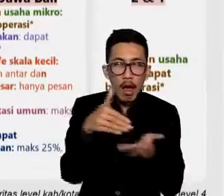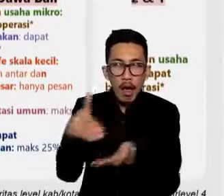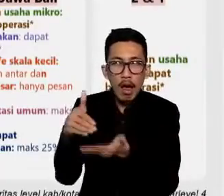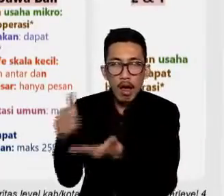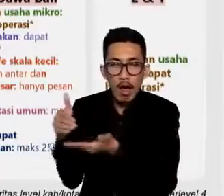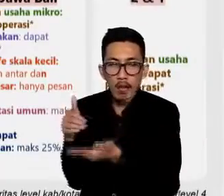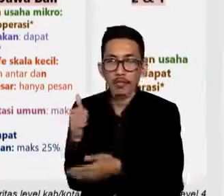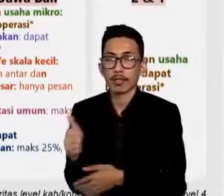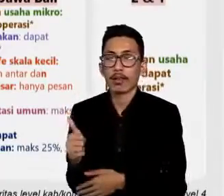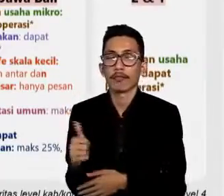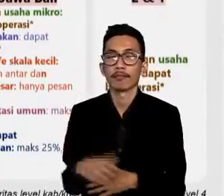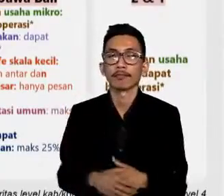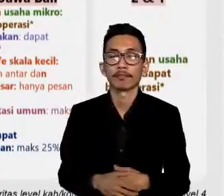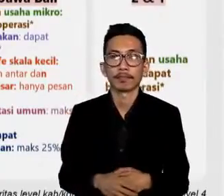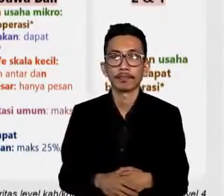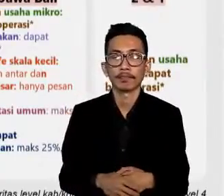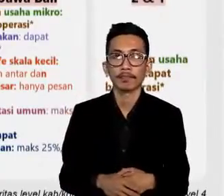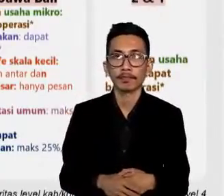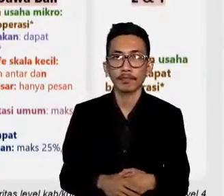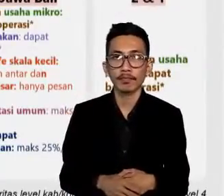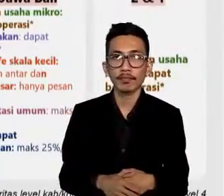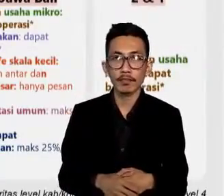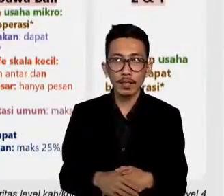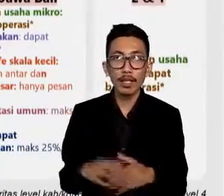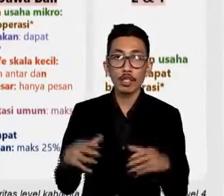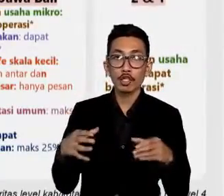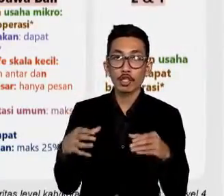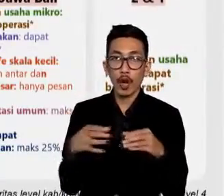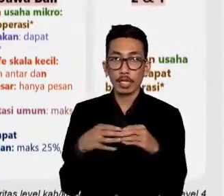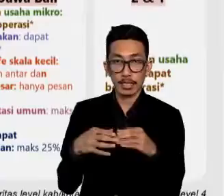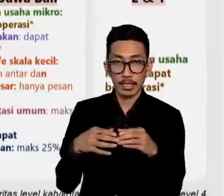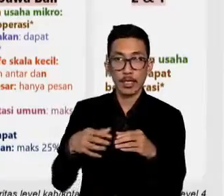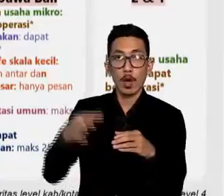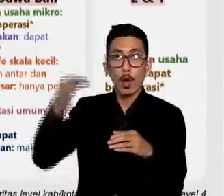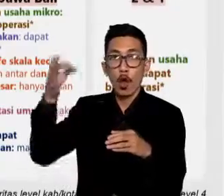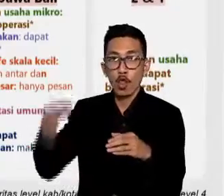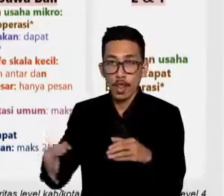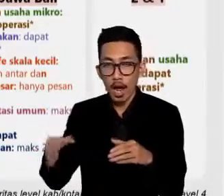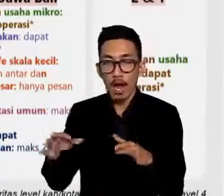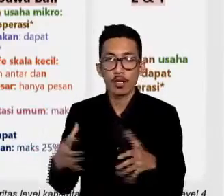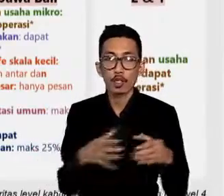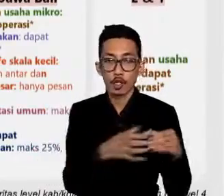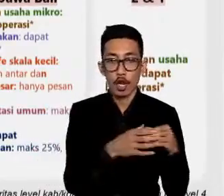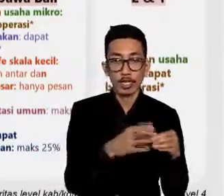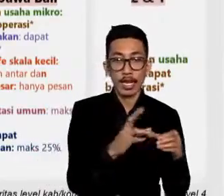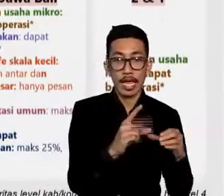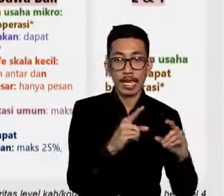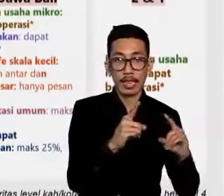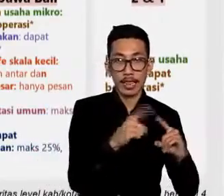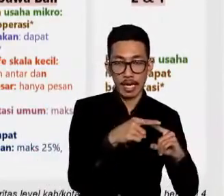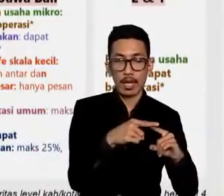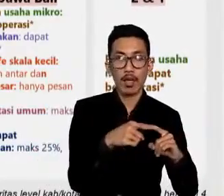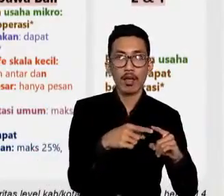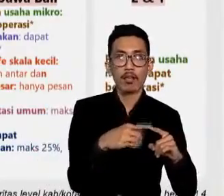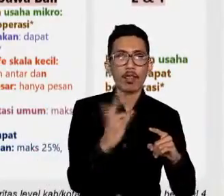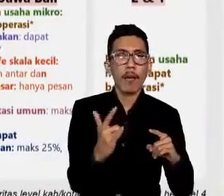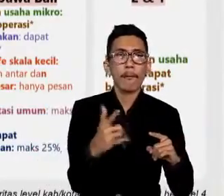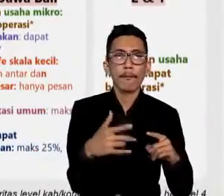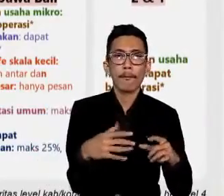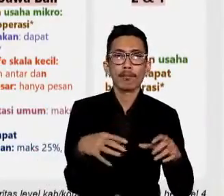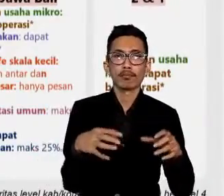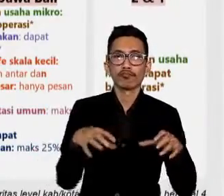sistem zonasi kabupaten kota Hai dan Sunda Cie so nasi RT tetap digunakan dengan berbagai